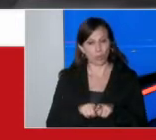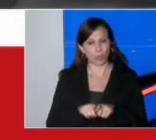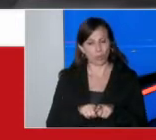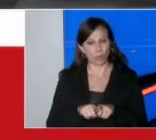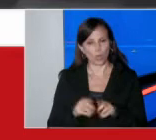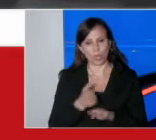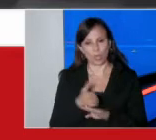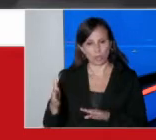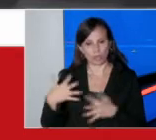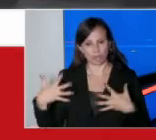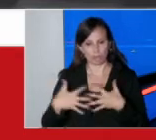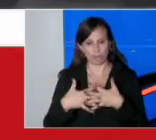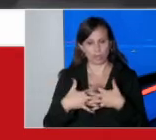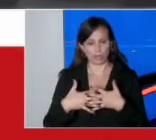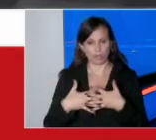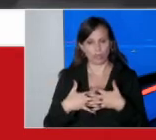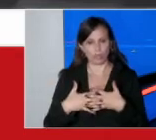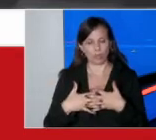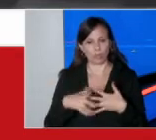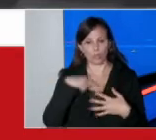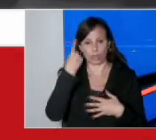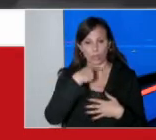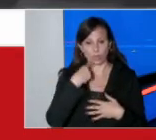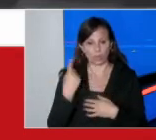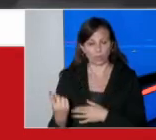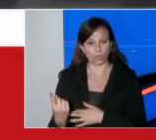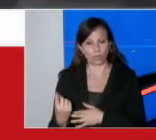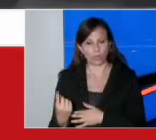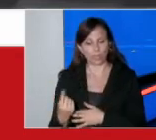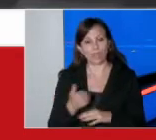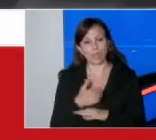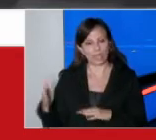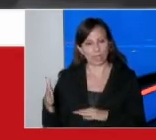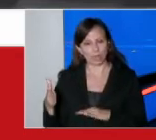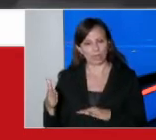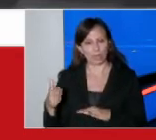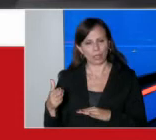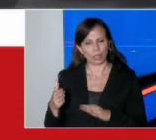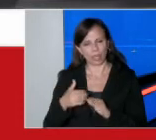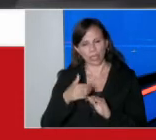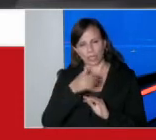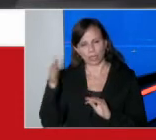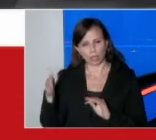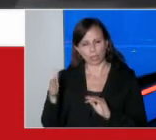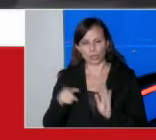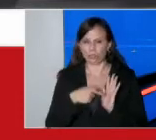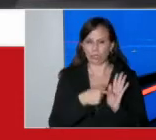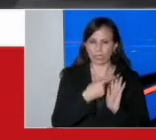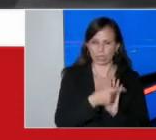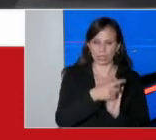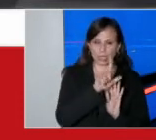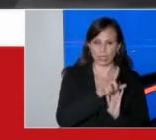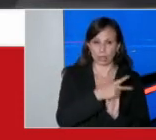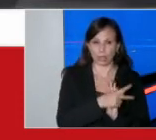הימין הקיצוני שמייצג לכאורה זמור, והימין הפחות קיצוני שמייצגת לכאורה לפן,